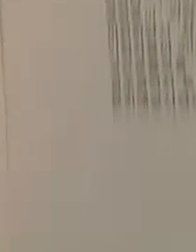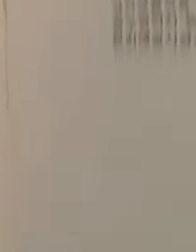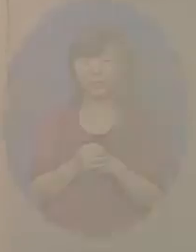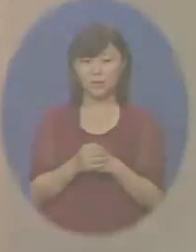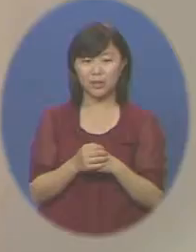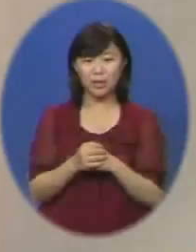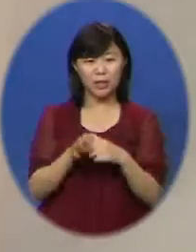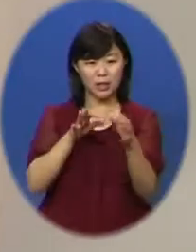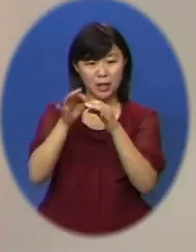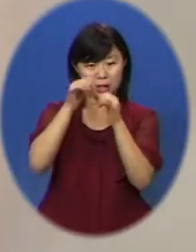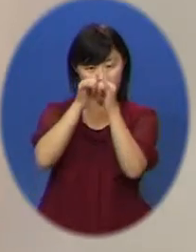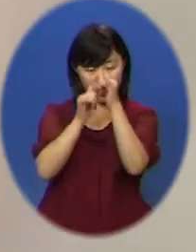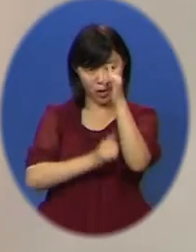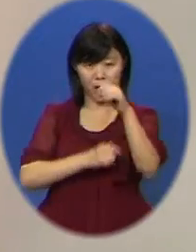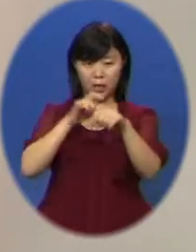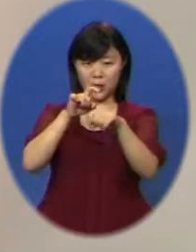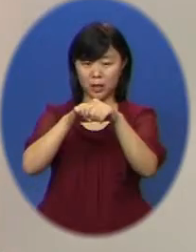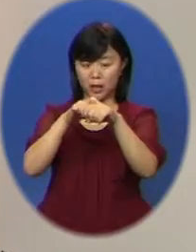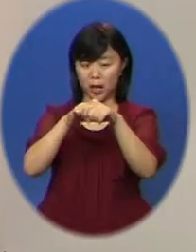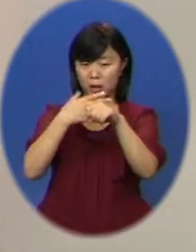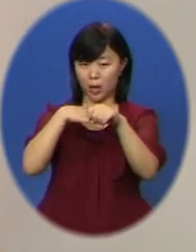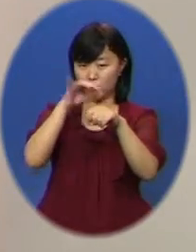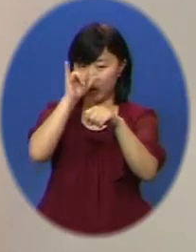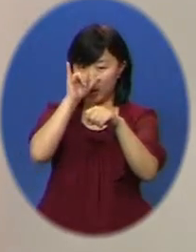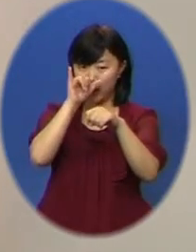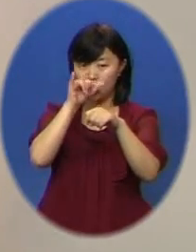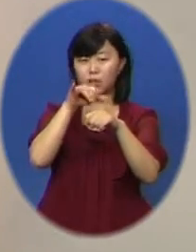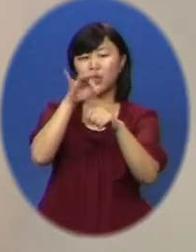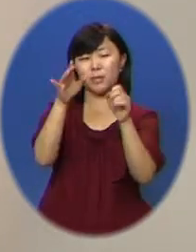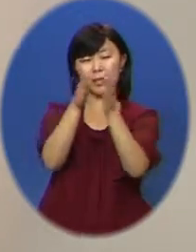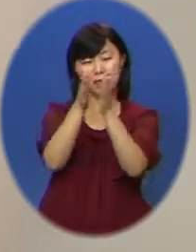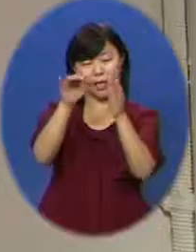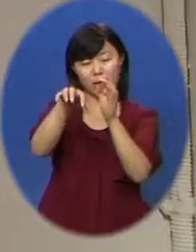시장의 역사와 시간을 알 수 있게 만들어 놓은 시장의 시작인